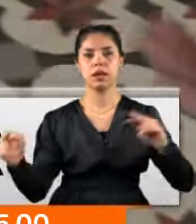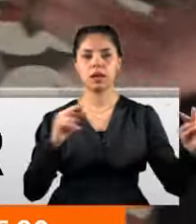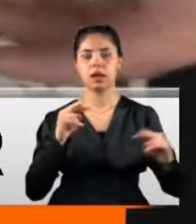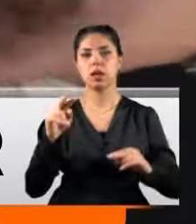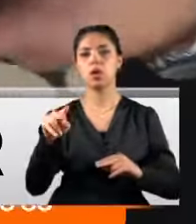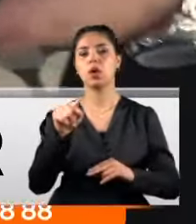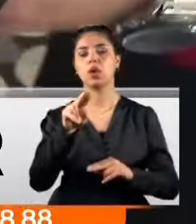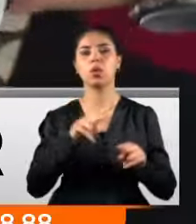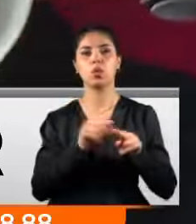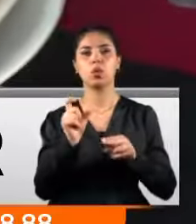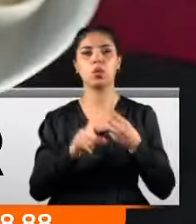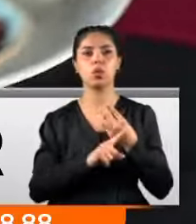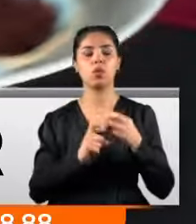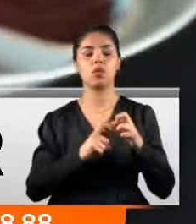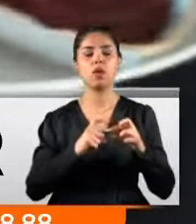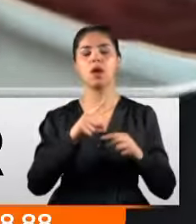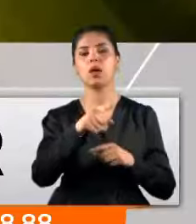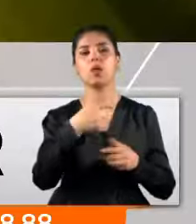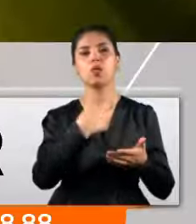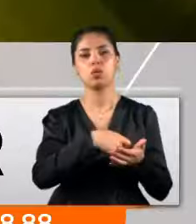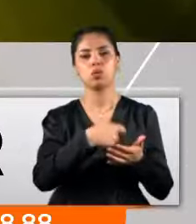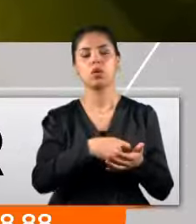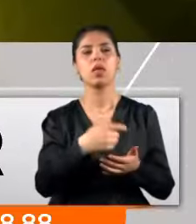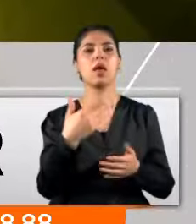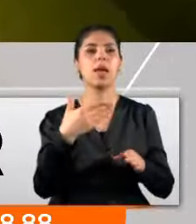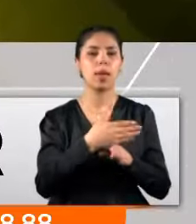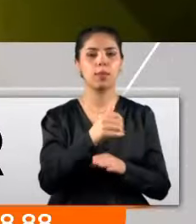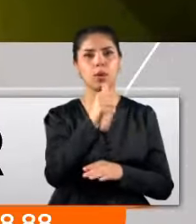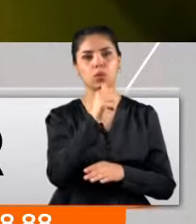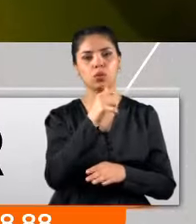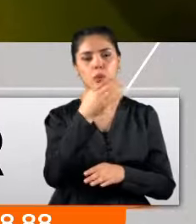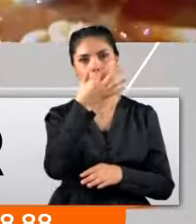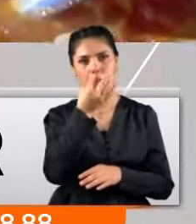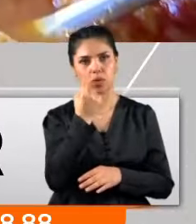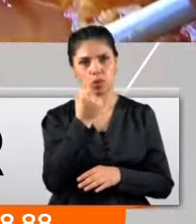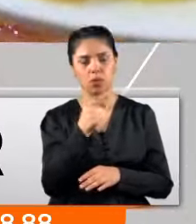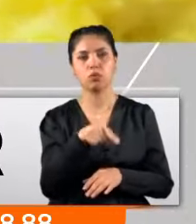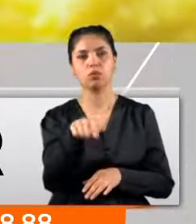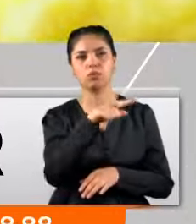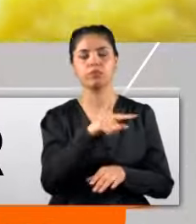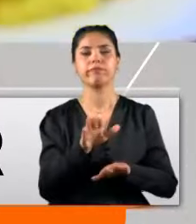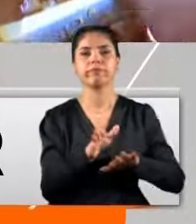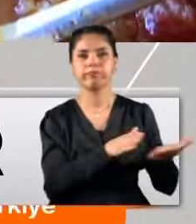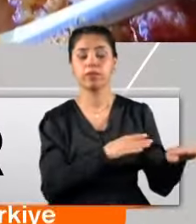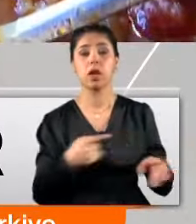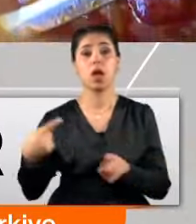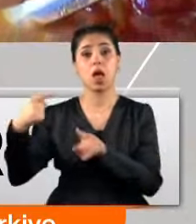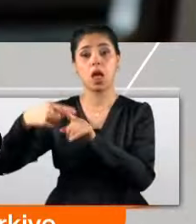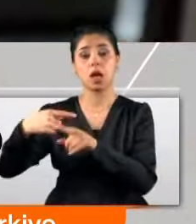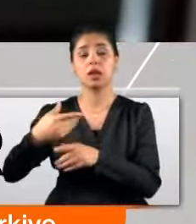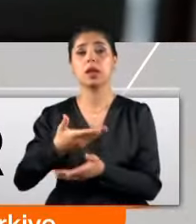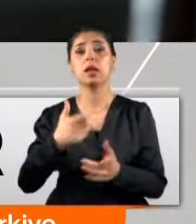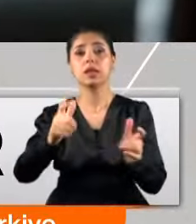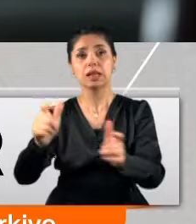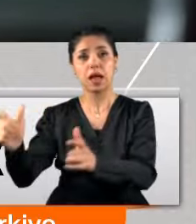kuver ücretini masaya getirdiği ekmek, su, peçete gibi giderler için alıyordu. Buna servis ücreti de eklenince mekanlarda masaya